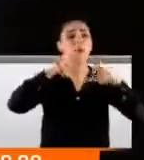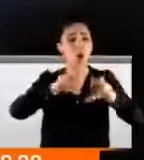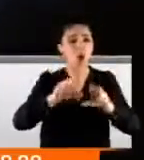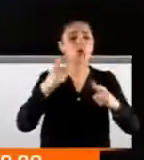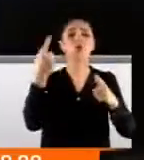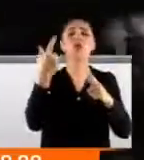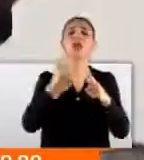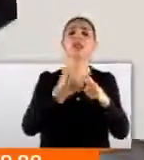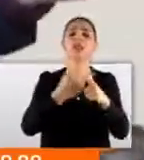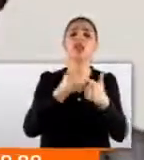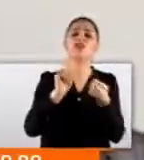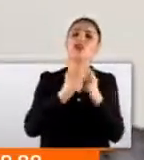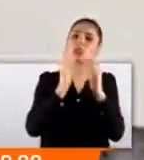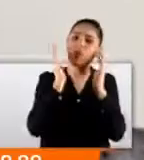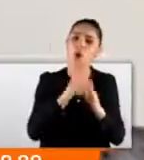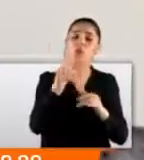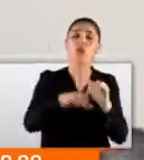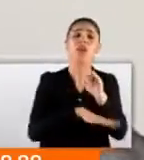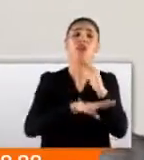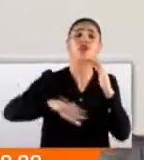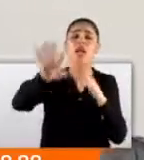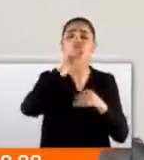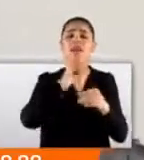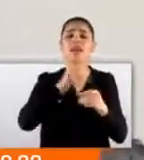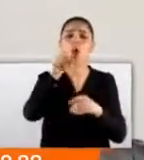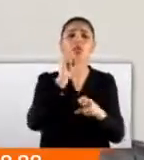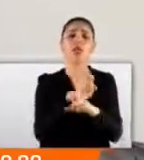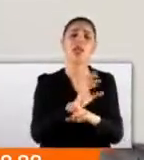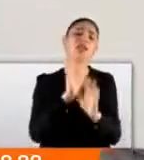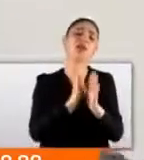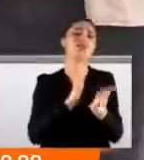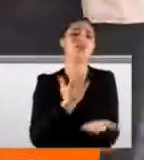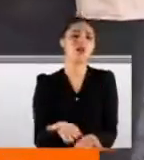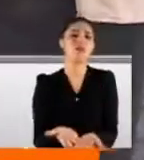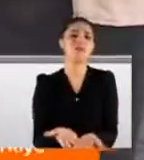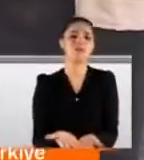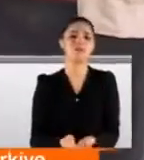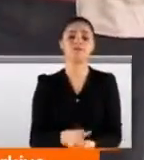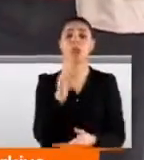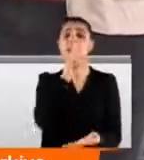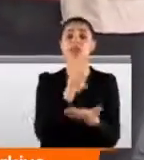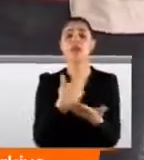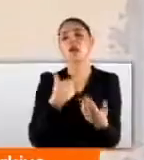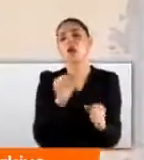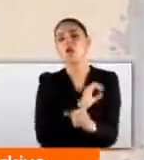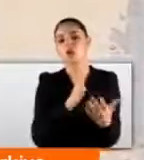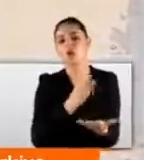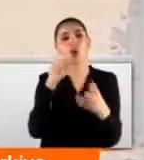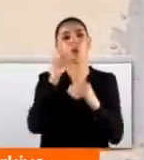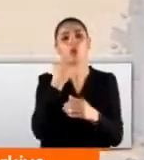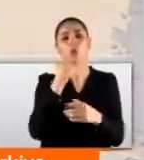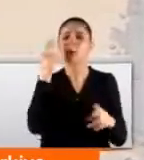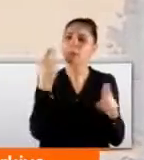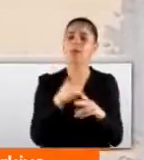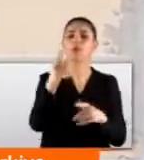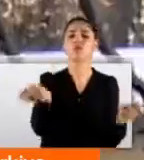isimler değişse de aslında burada yaşayan herkes için o tehlike devam ediyor. Kesinlikle korkuyorum ve uyuyamıyorum. Bir an önce buraya